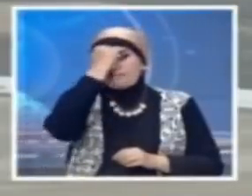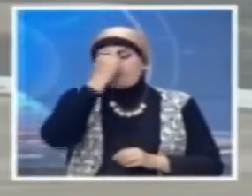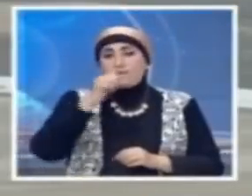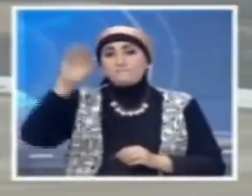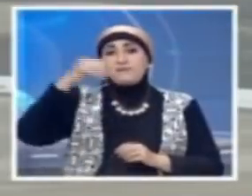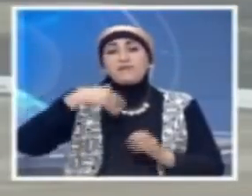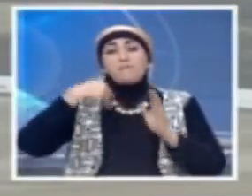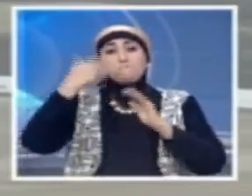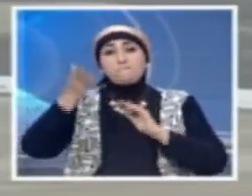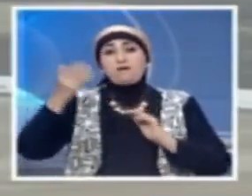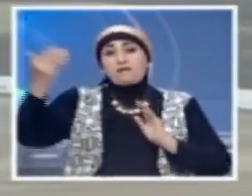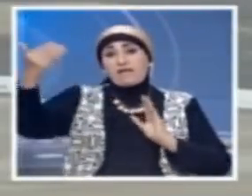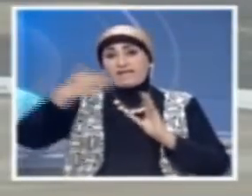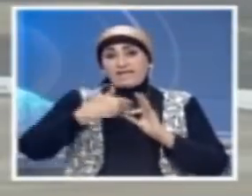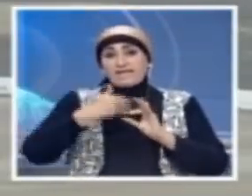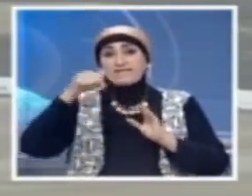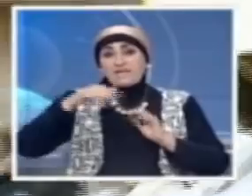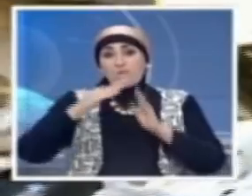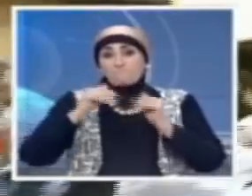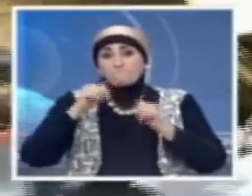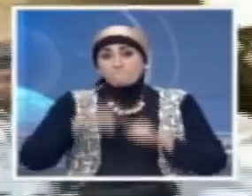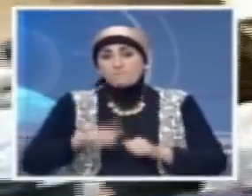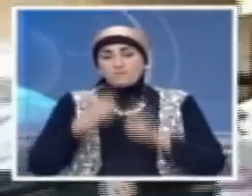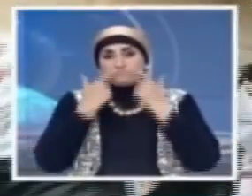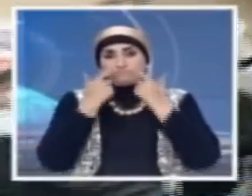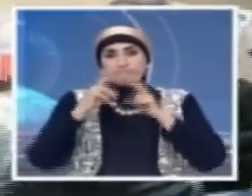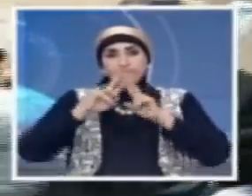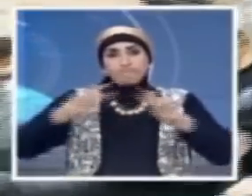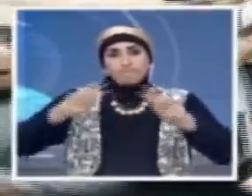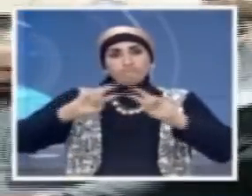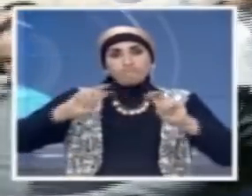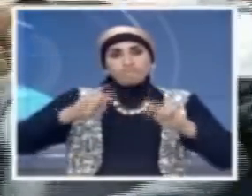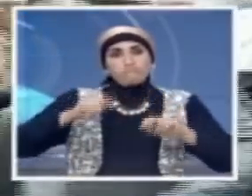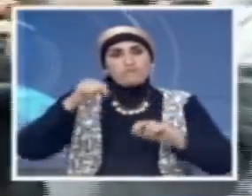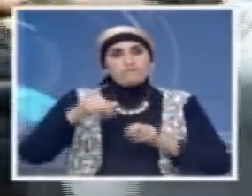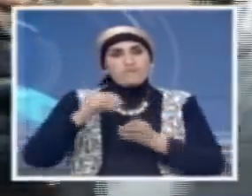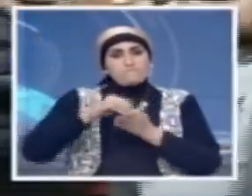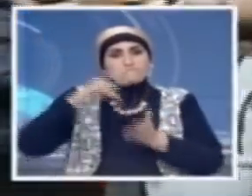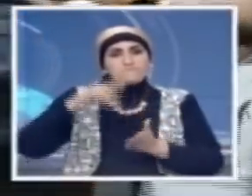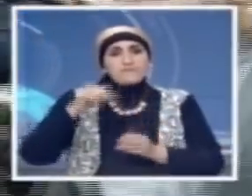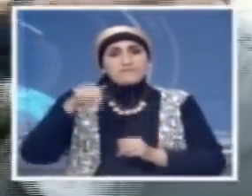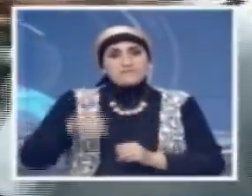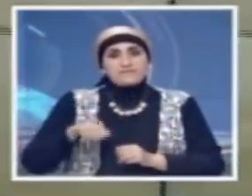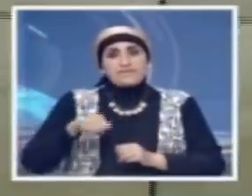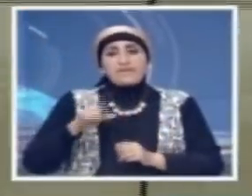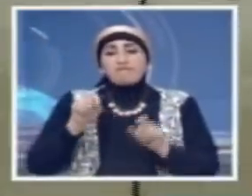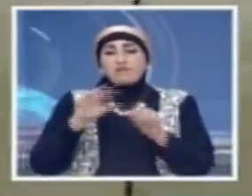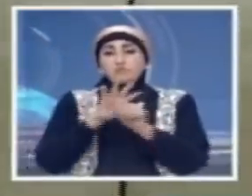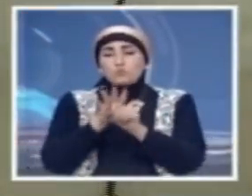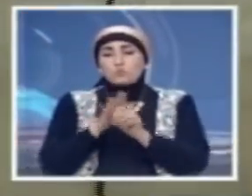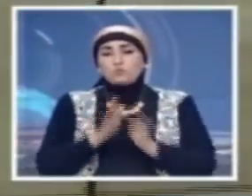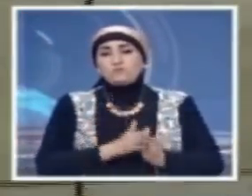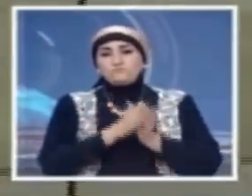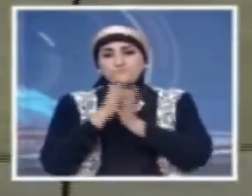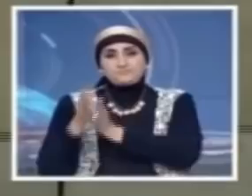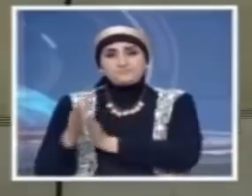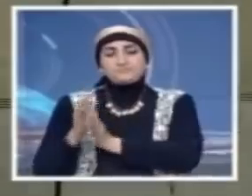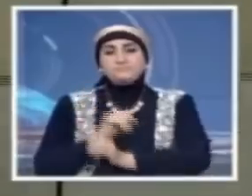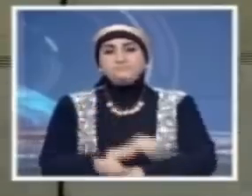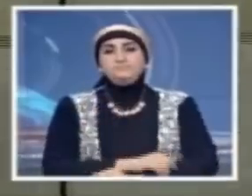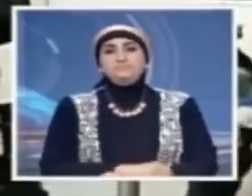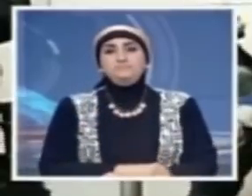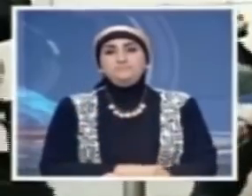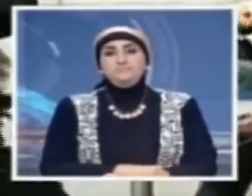411 ألفا من القادمين من الخارج بالحجر الصحي بجميع منافذ الدخول منذ بداية الجائحة.